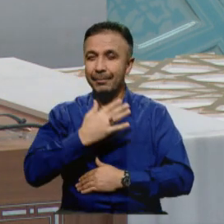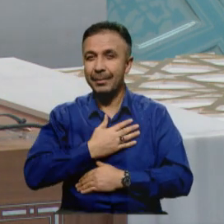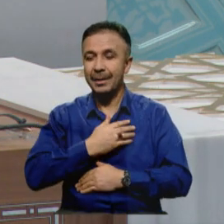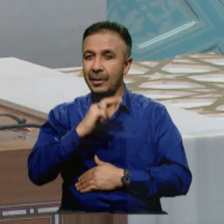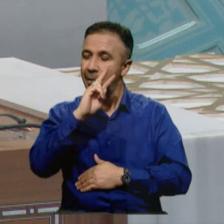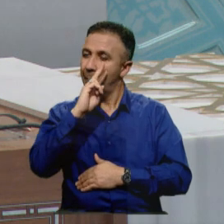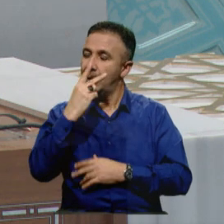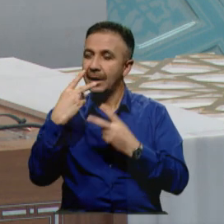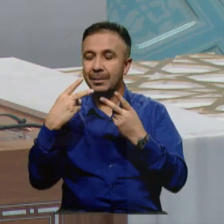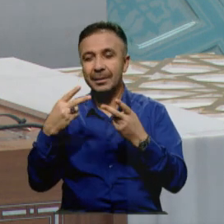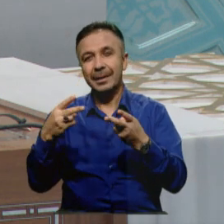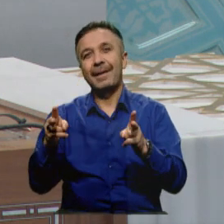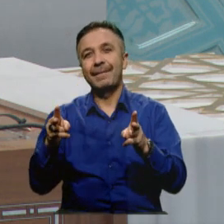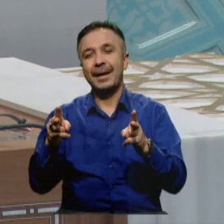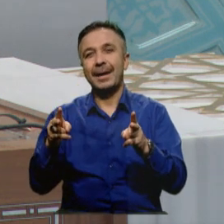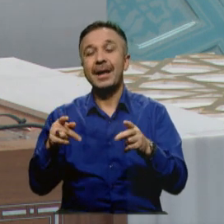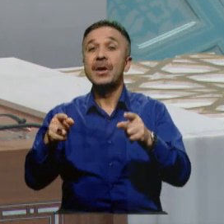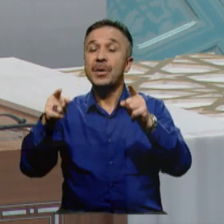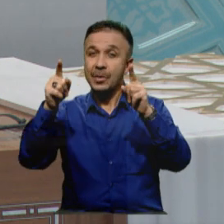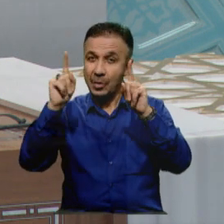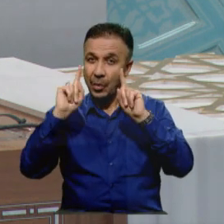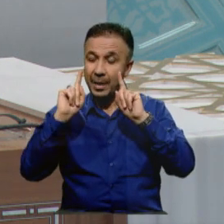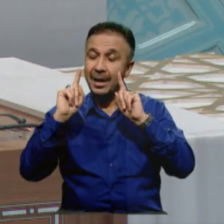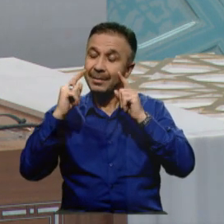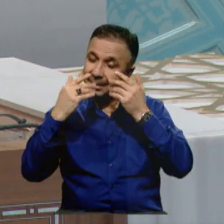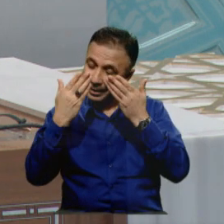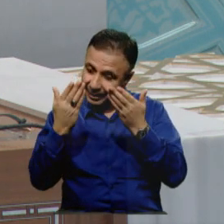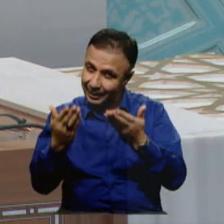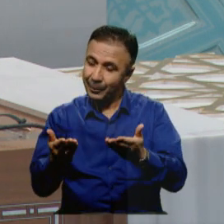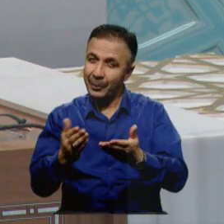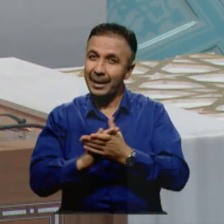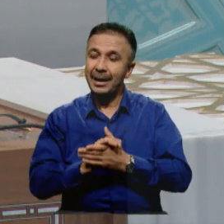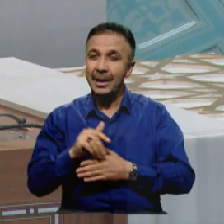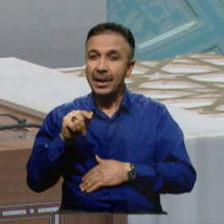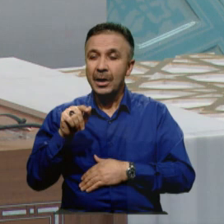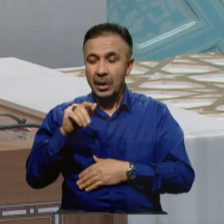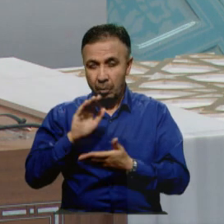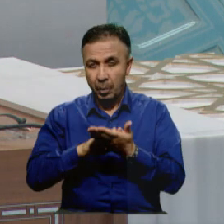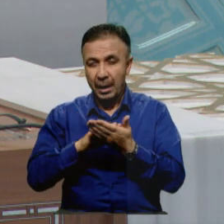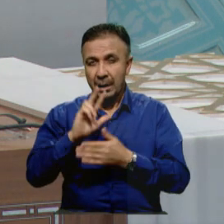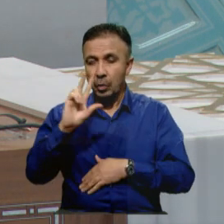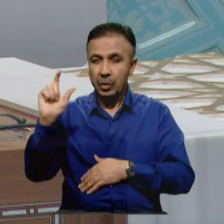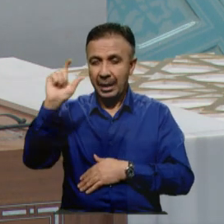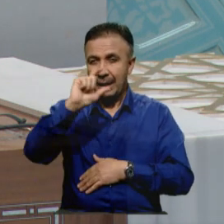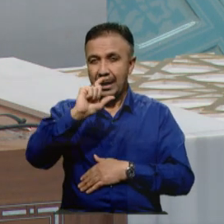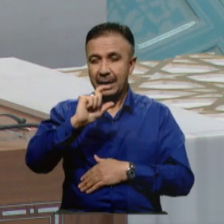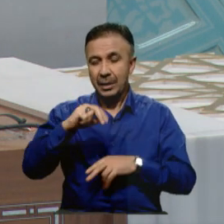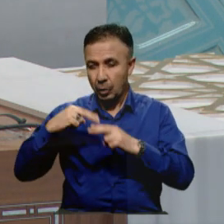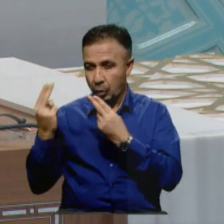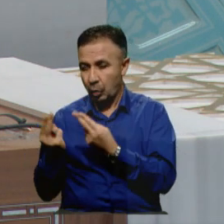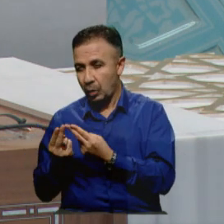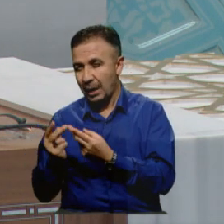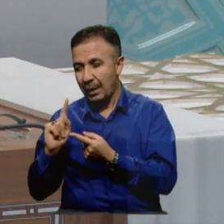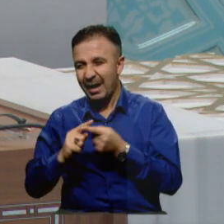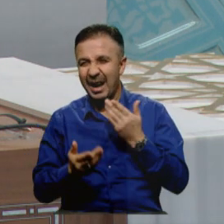Günahlarımızı mağfiret eyle, tevbelerimizi makbul eyle. Mübarek üç ayları dünya ahiret mutluluğumuza